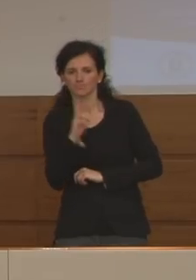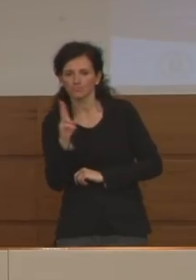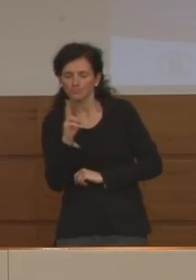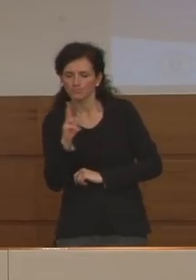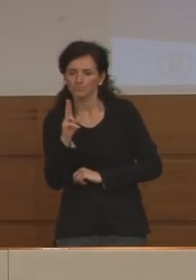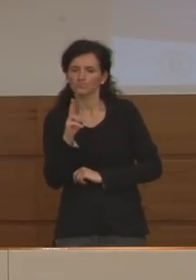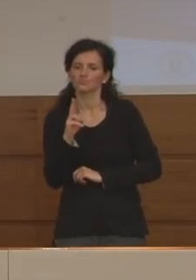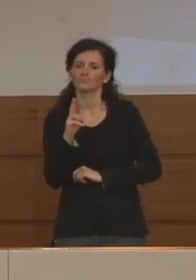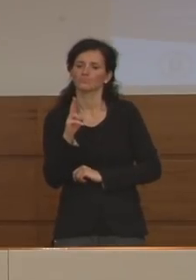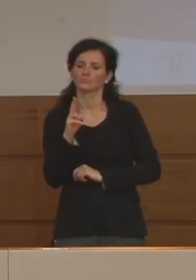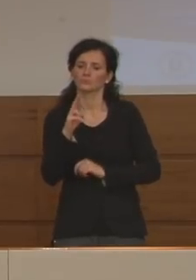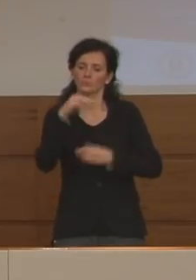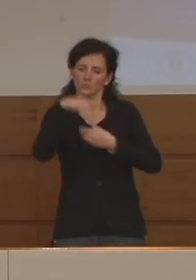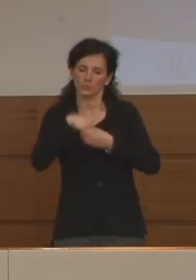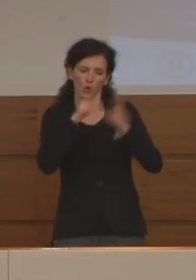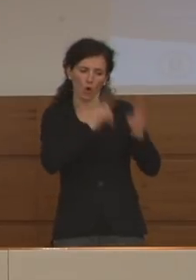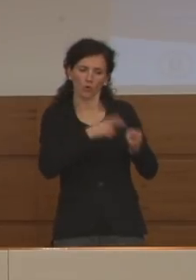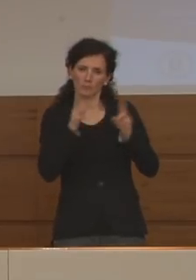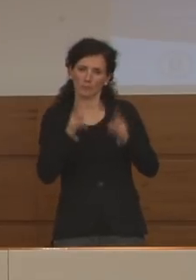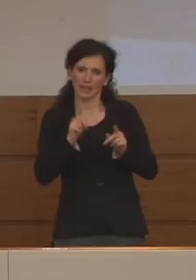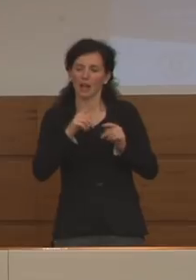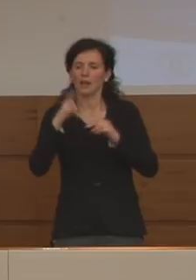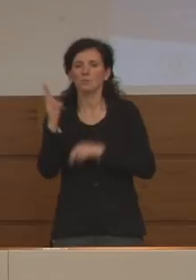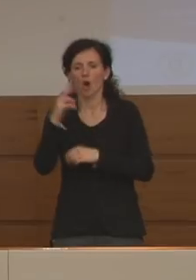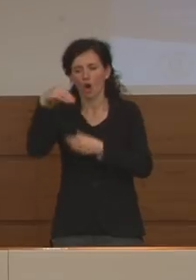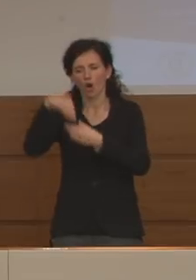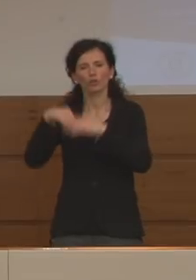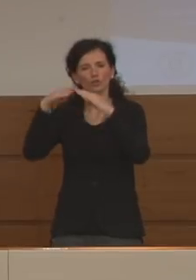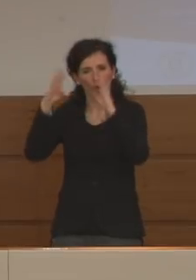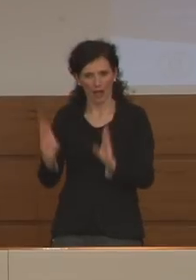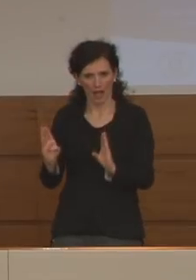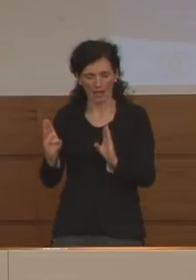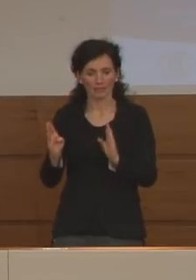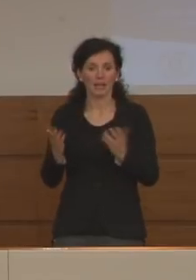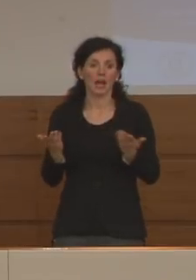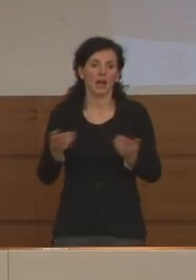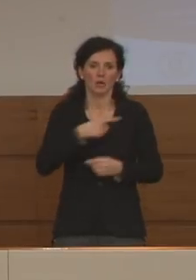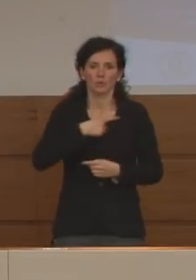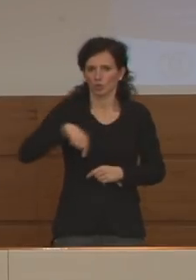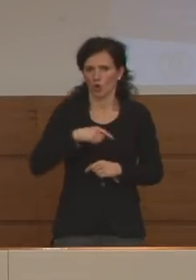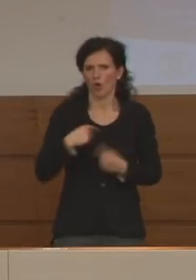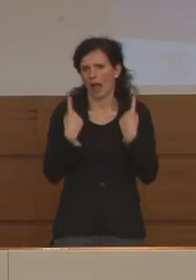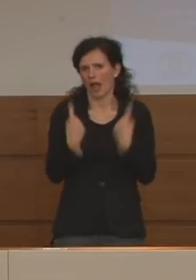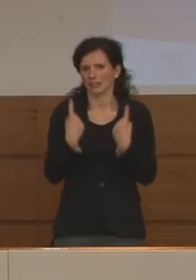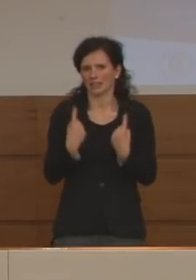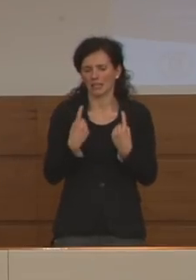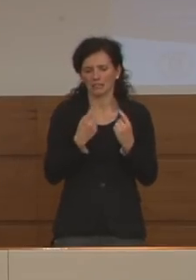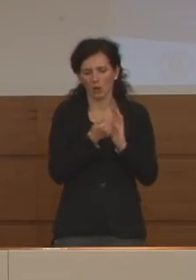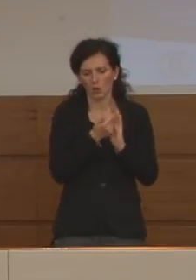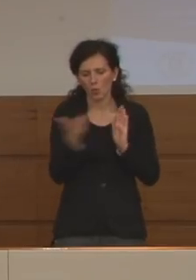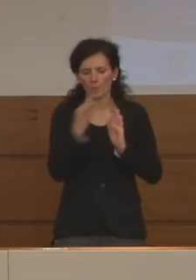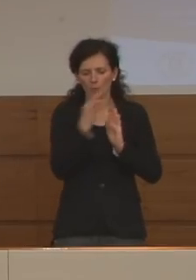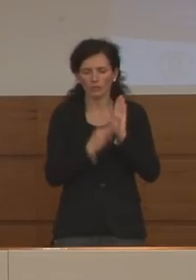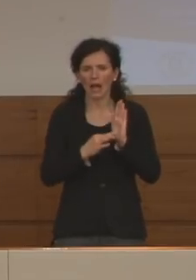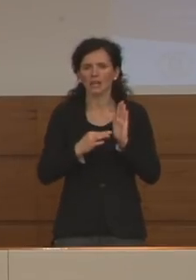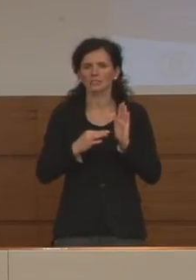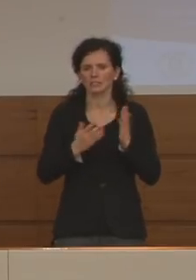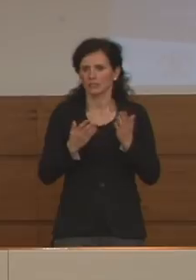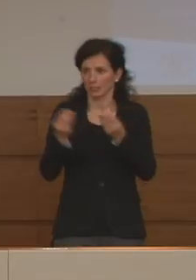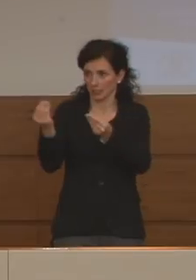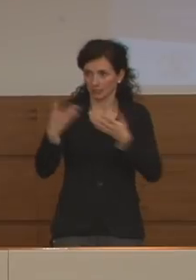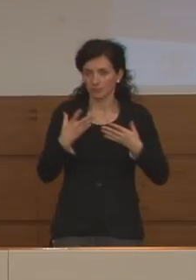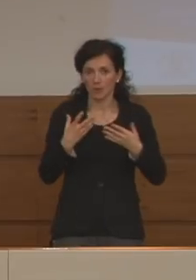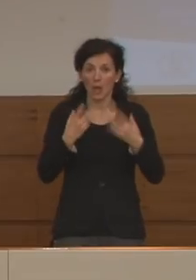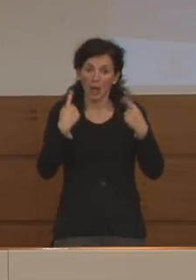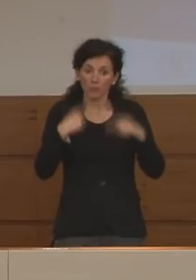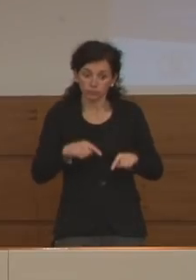non in ospedale noi stiamo ai dati ufficiali io do i dati ufficiali e sono questi i dati che